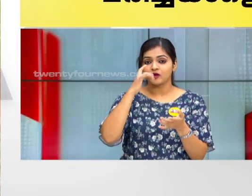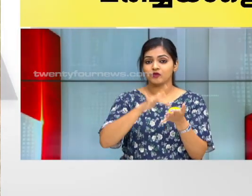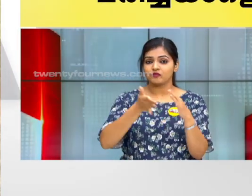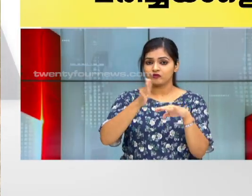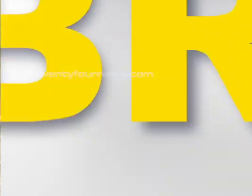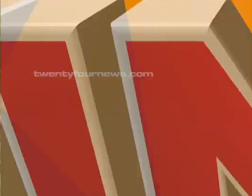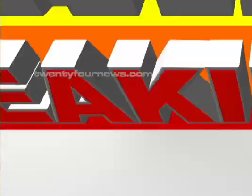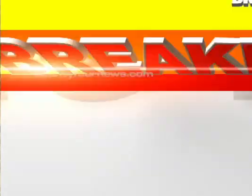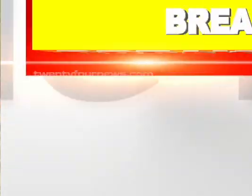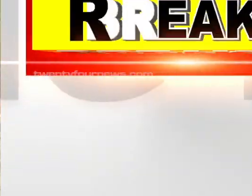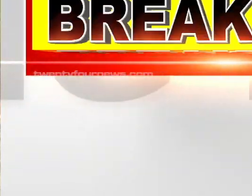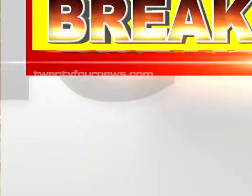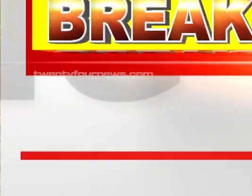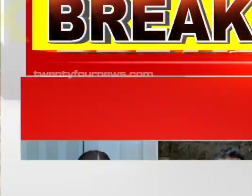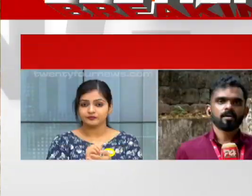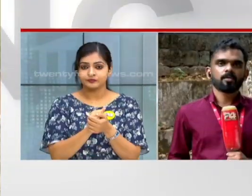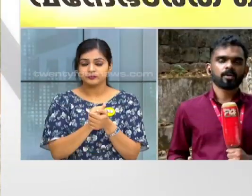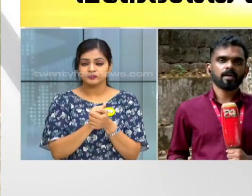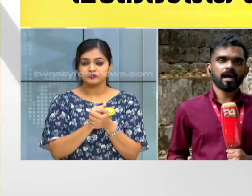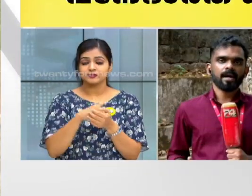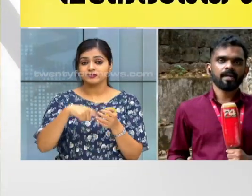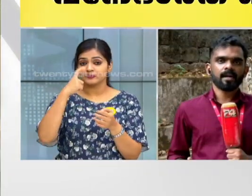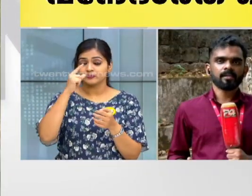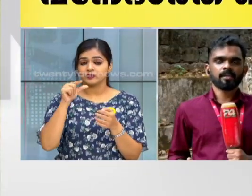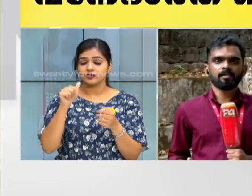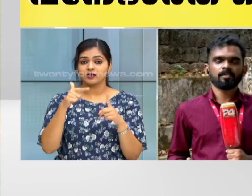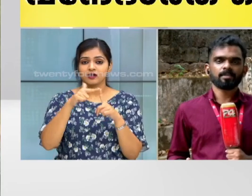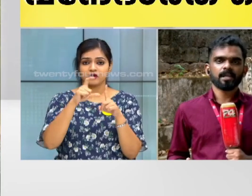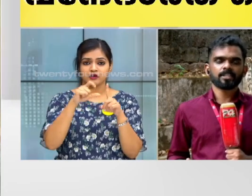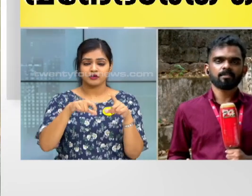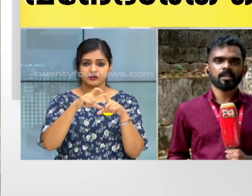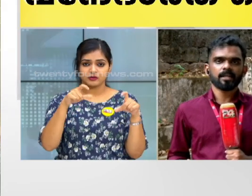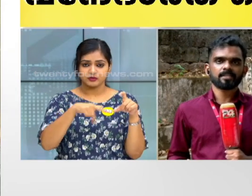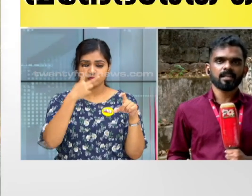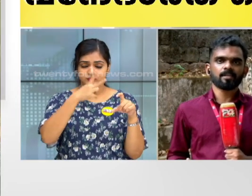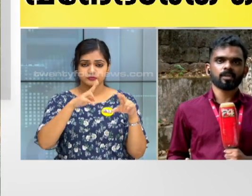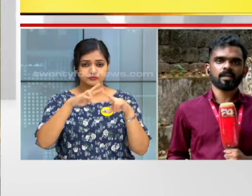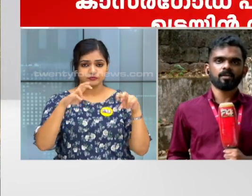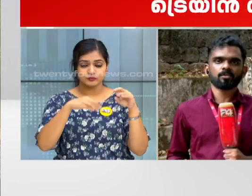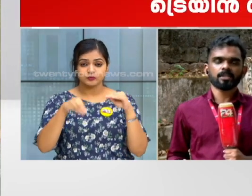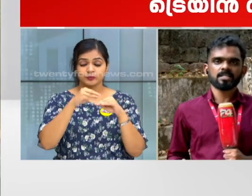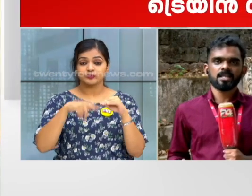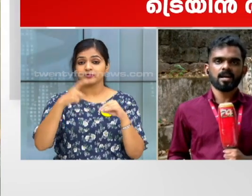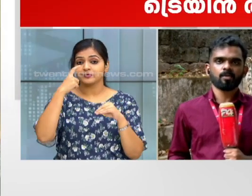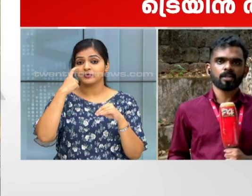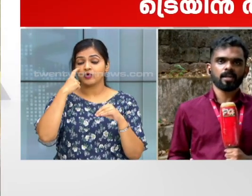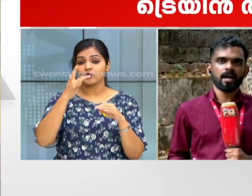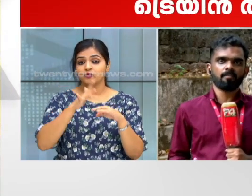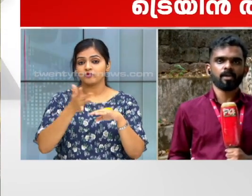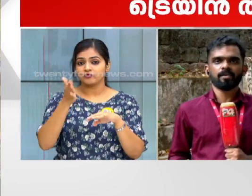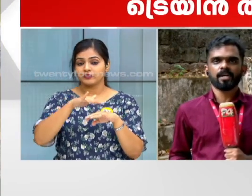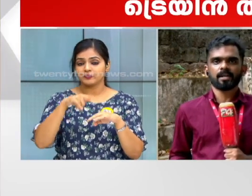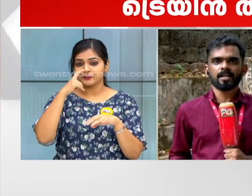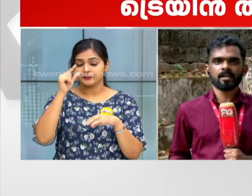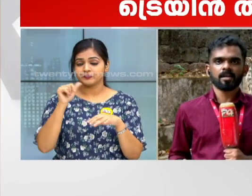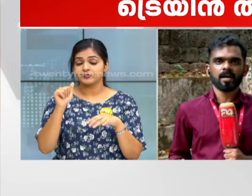എന്നൊരു വിവരം പങ്കുവെക്കുന്നുണ്ട്. ഈ കുട്ടിയുടെ ID കാർഡിൽ നിന്ന് ലഭിച്ച വിശദാംശങ്ങളുടെ അടിസ്ഥാനത്തിൽ കുട്ടി കണ്ണൂർ സ്വദേശിനിയാണ്. കുട്ടിയുടെ അമ്മയുടെ